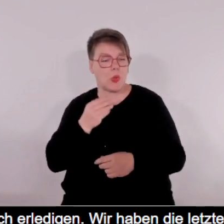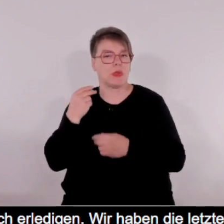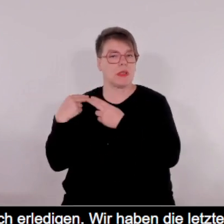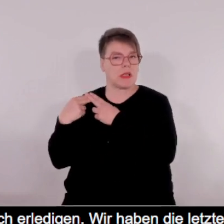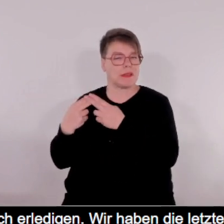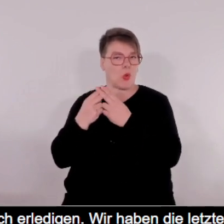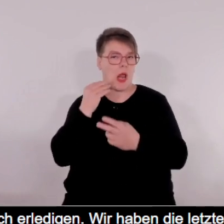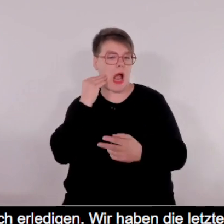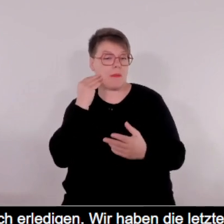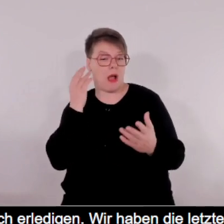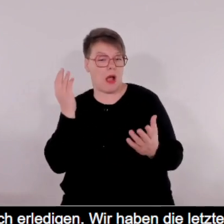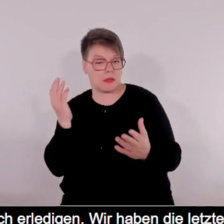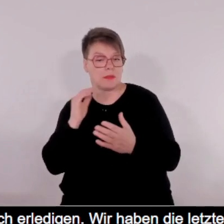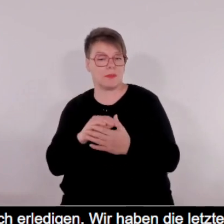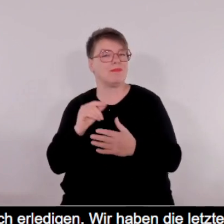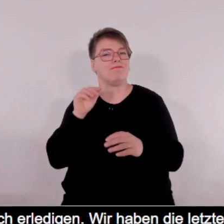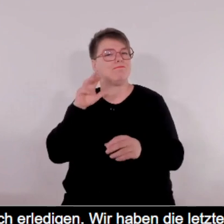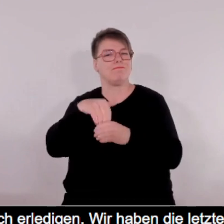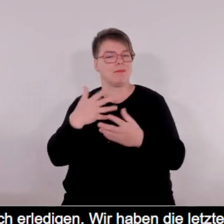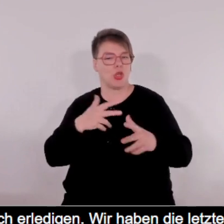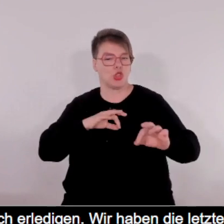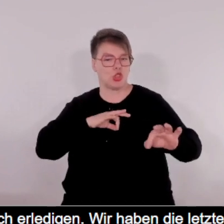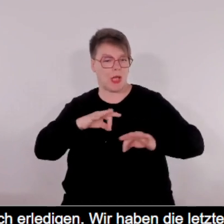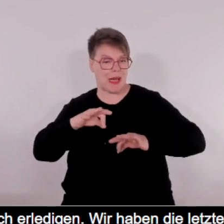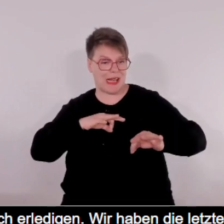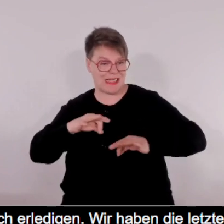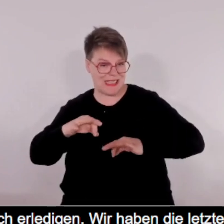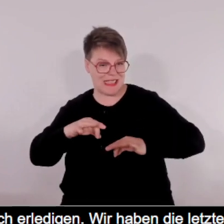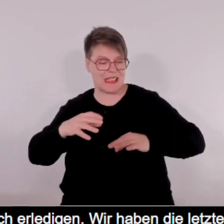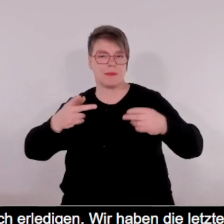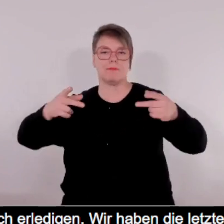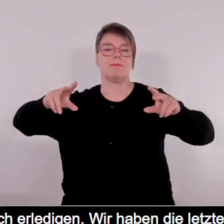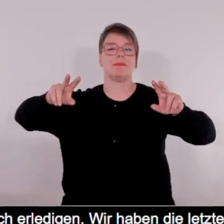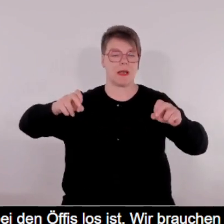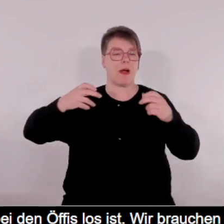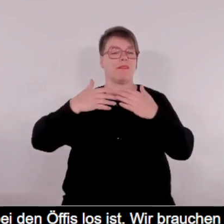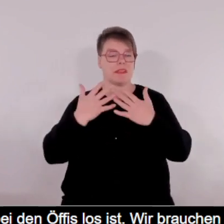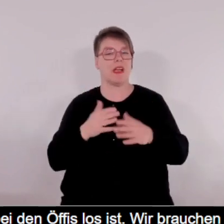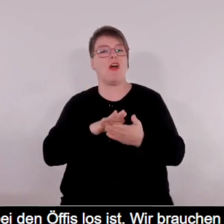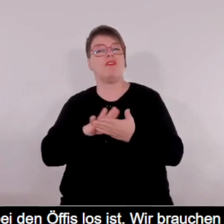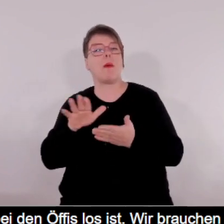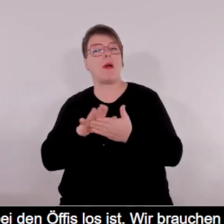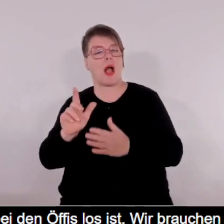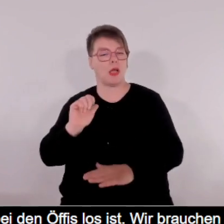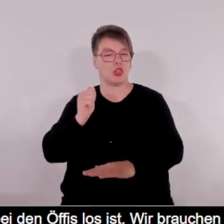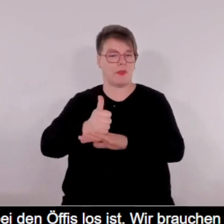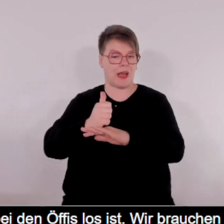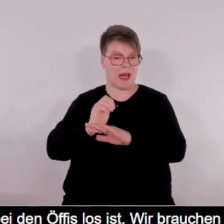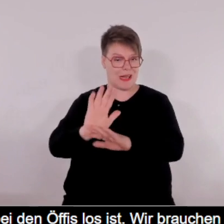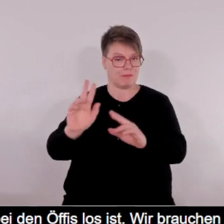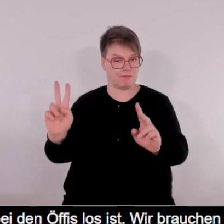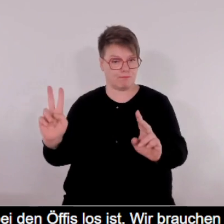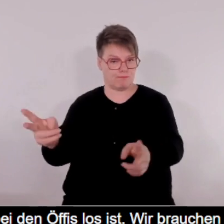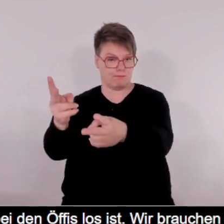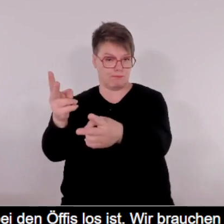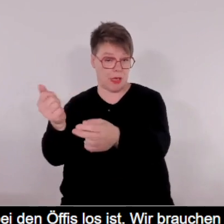sichern wollen. Und genauso haben wir in den letzten Jahren einige Initiativen auf den Weg gebracht, die wirklich außerordentliche